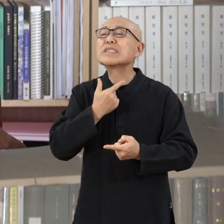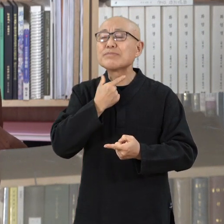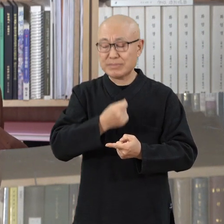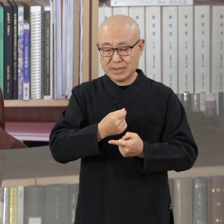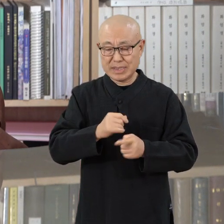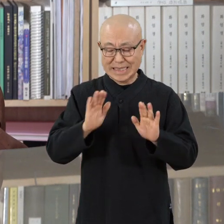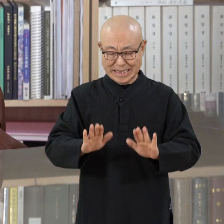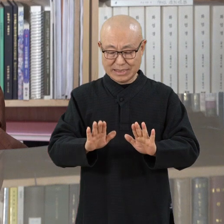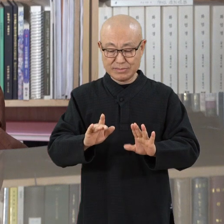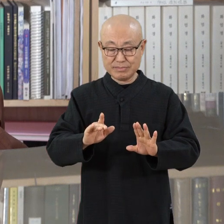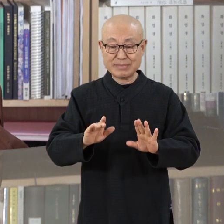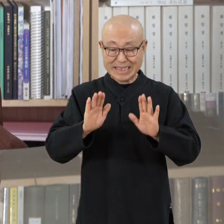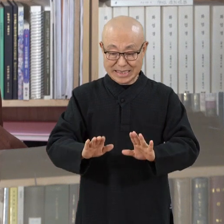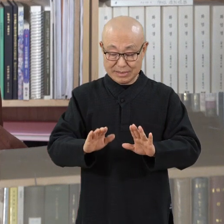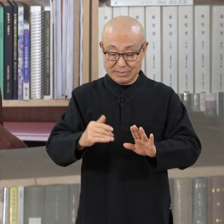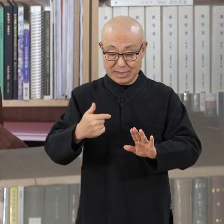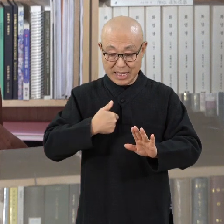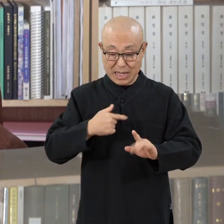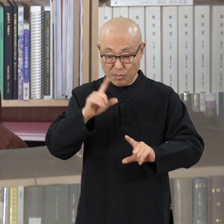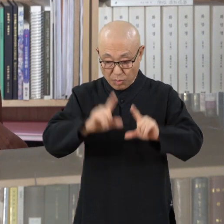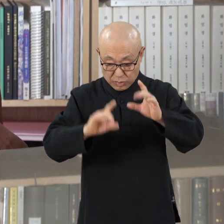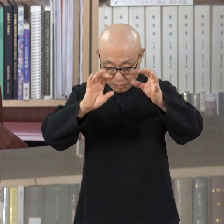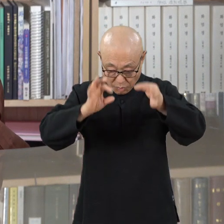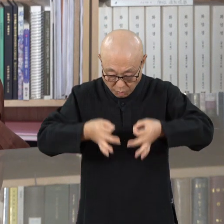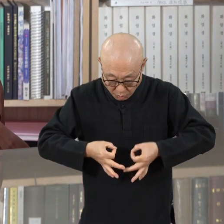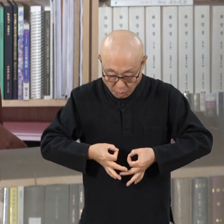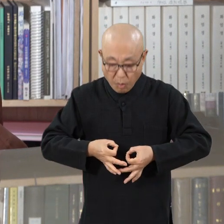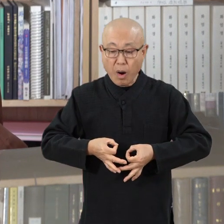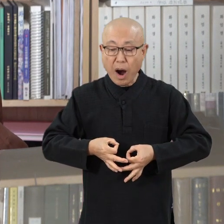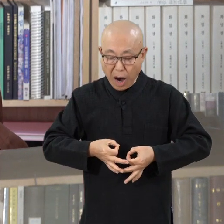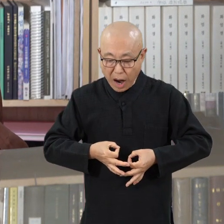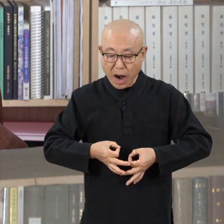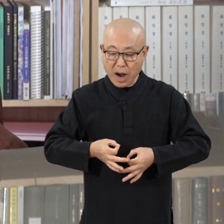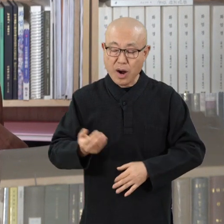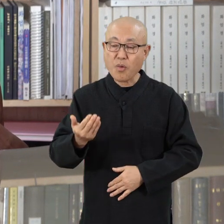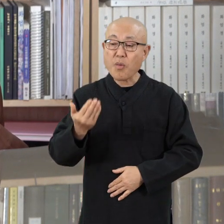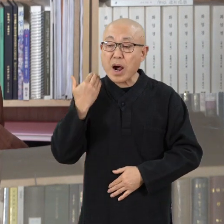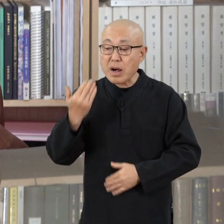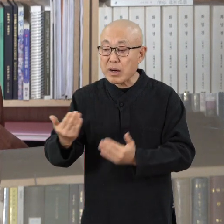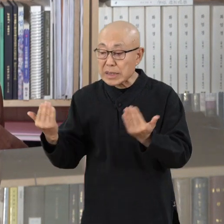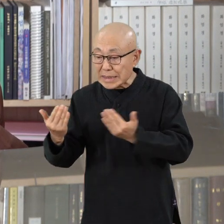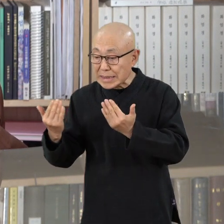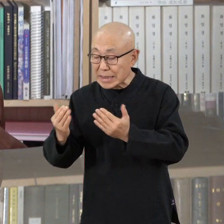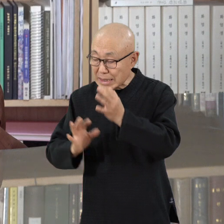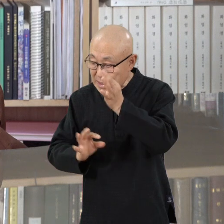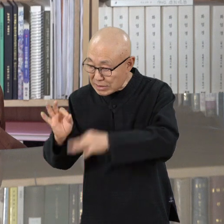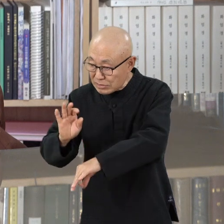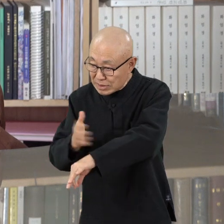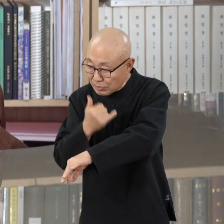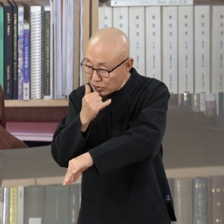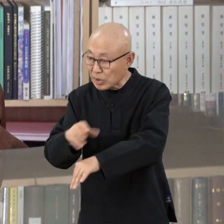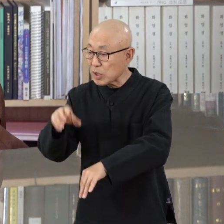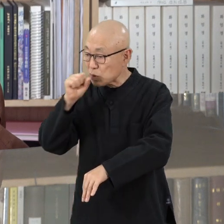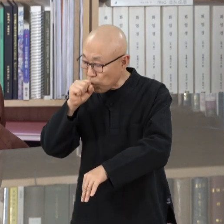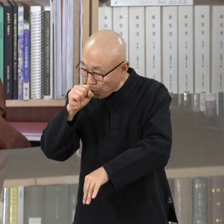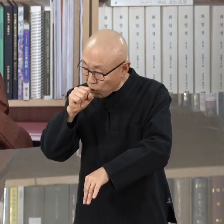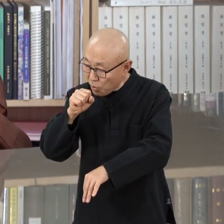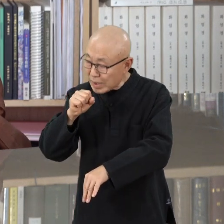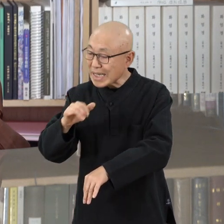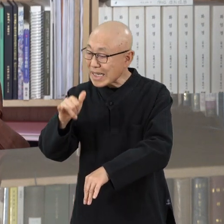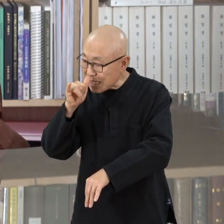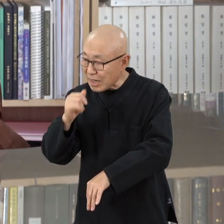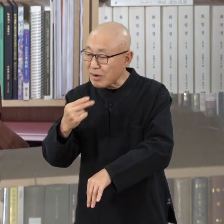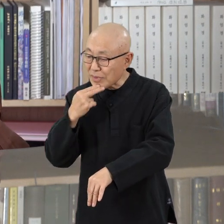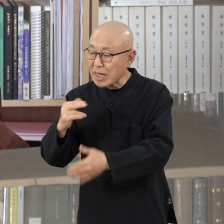나의 모습이 어떤 모습으로 지금 그 현재를 받고 있는가, 내